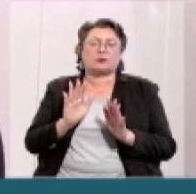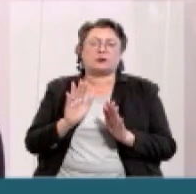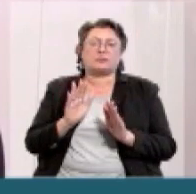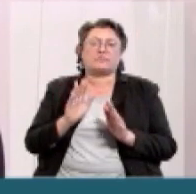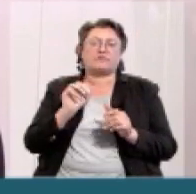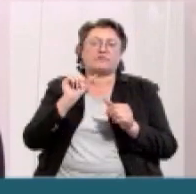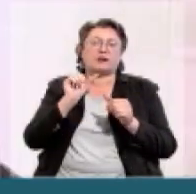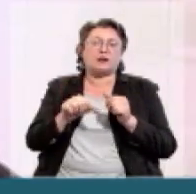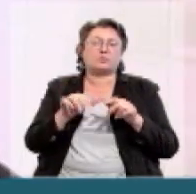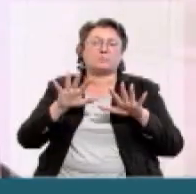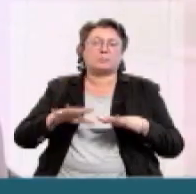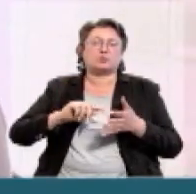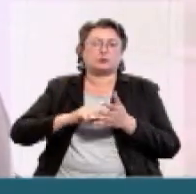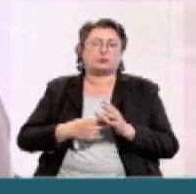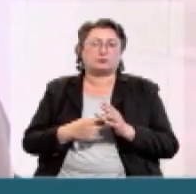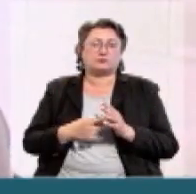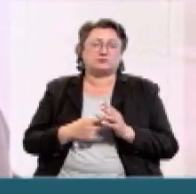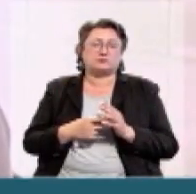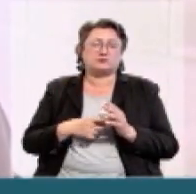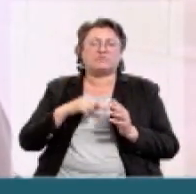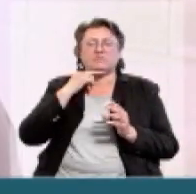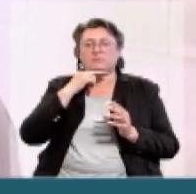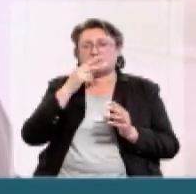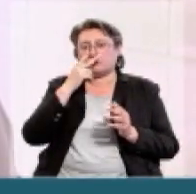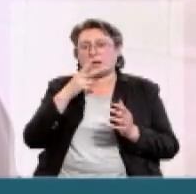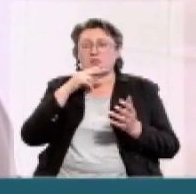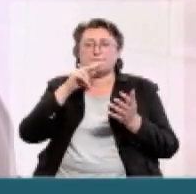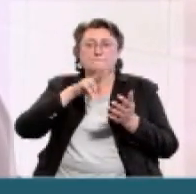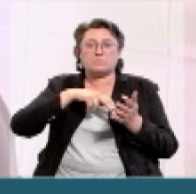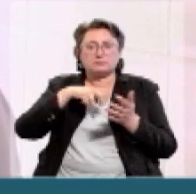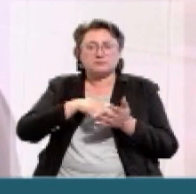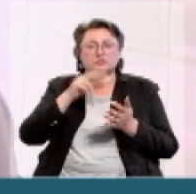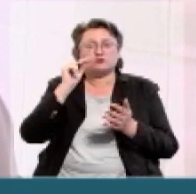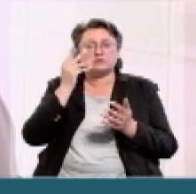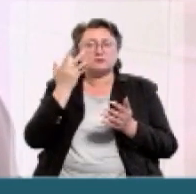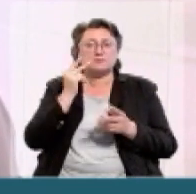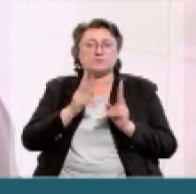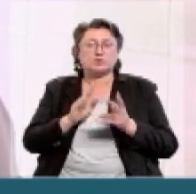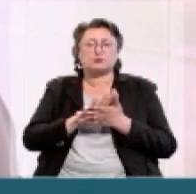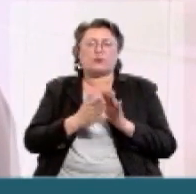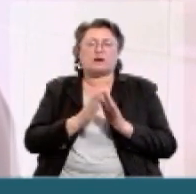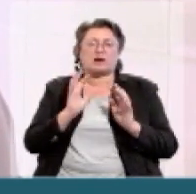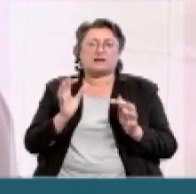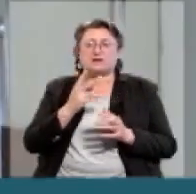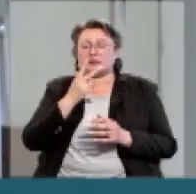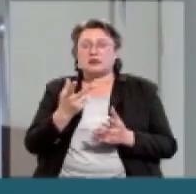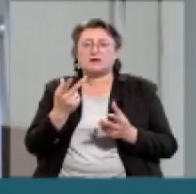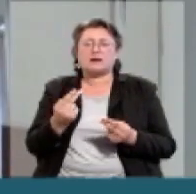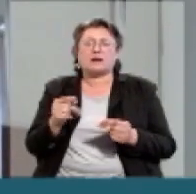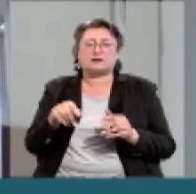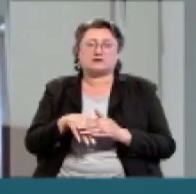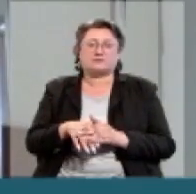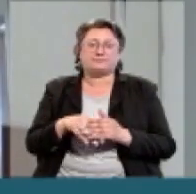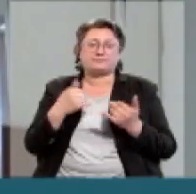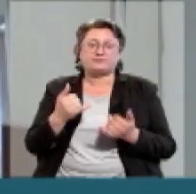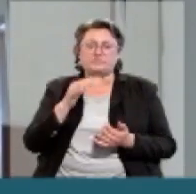сауда орындарынан сатып алуды. Өнімнің таңбалануына, жарамдылық мерзіміне, сақтау шарттарына назар аударуға кеңес береміз. Қазіргі